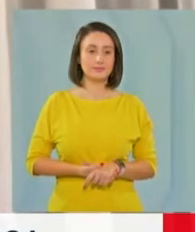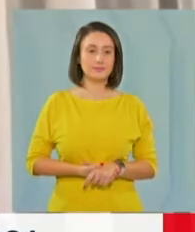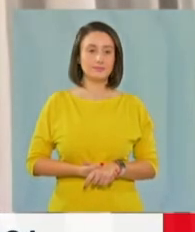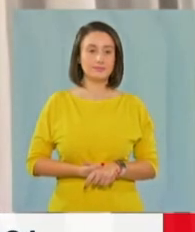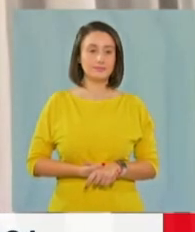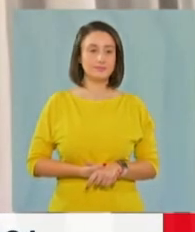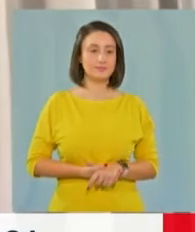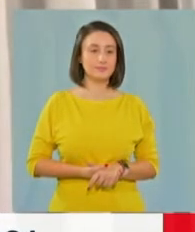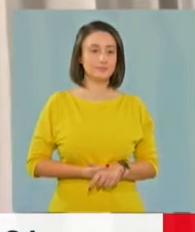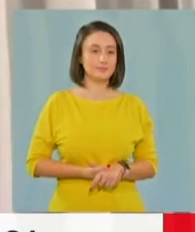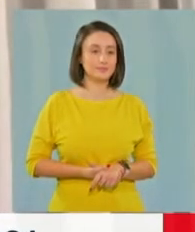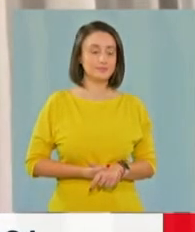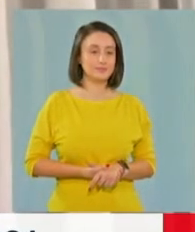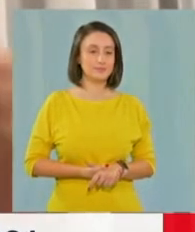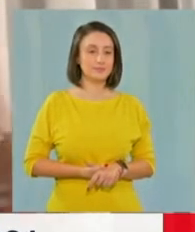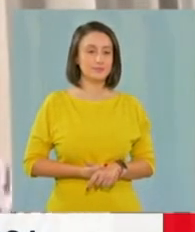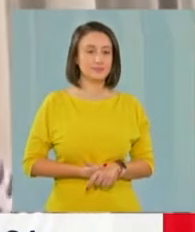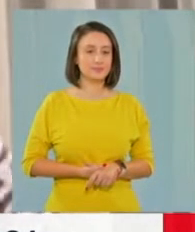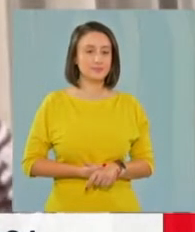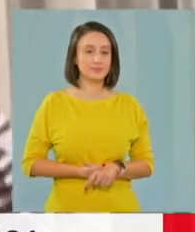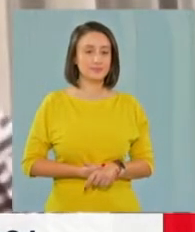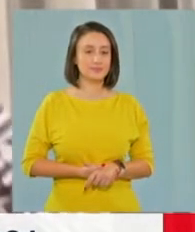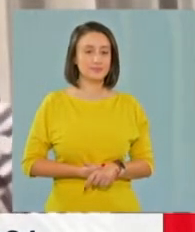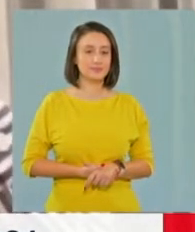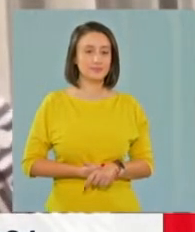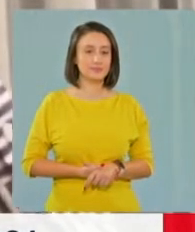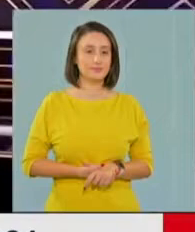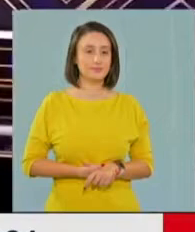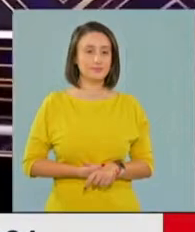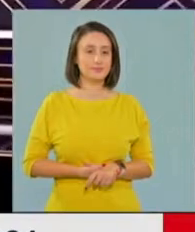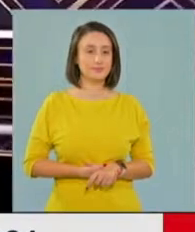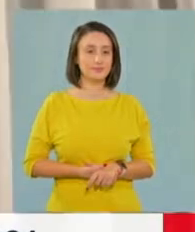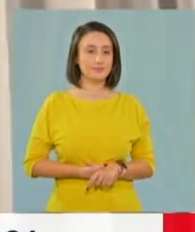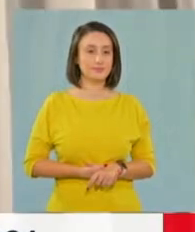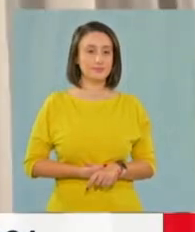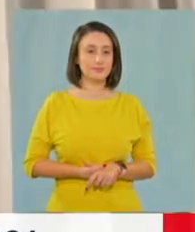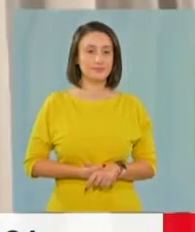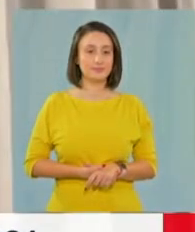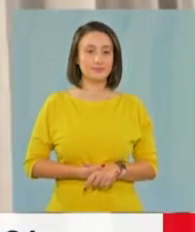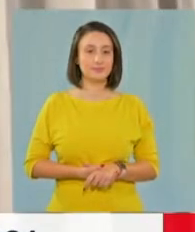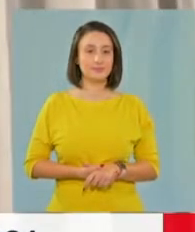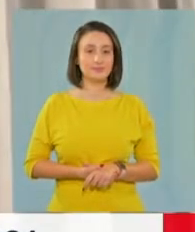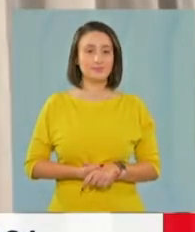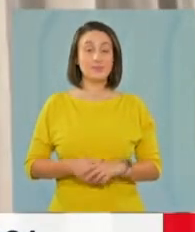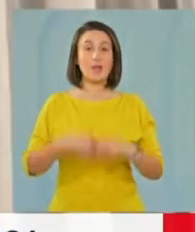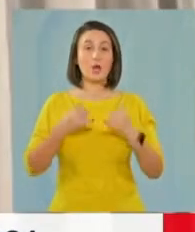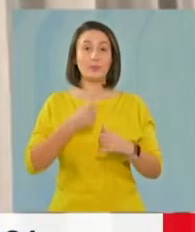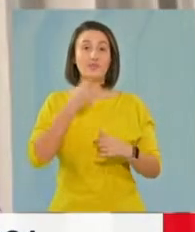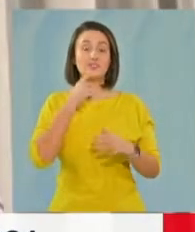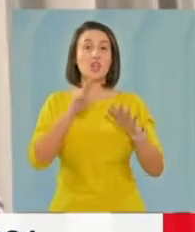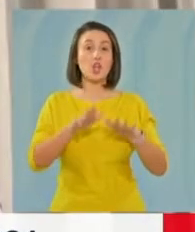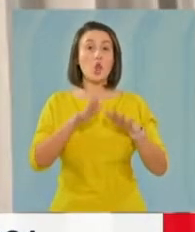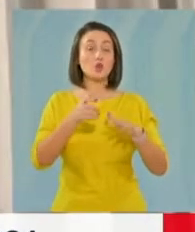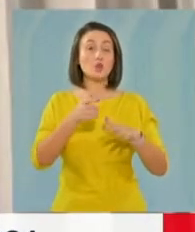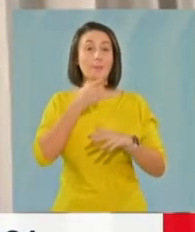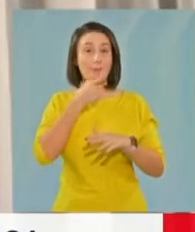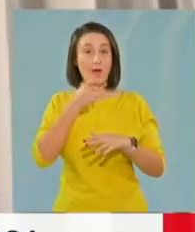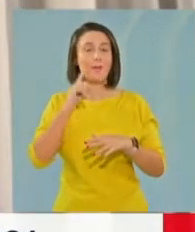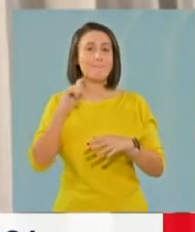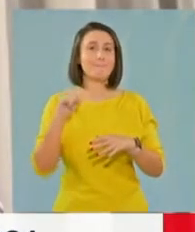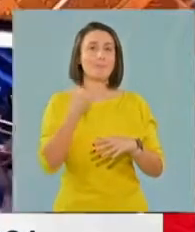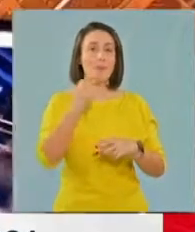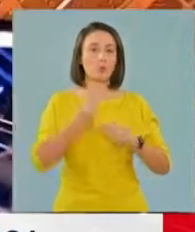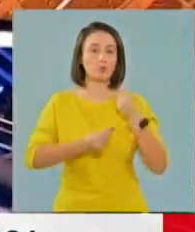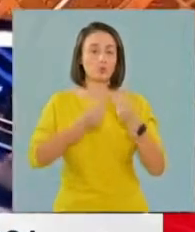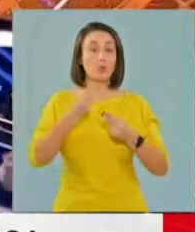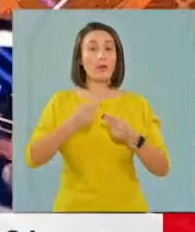tennis that we managed to get this award again. Acum, în vârstă de 19 ani, Răducanu devine prima jucătoare de tenis care a